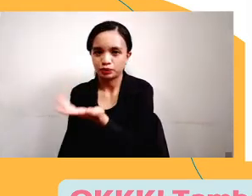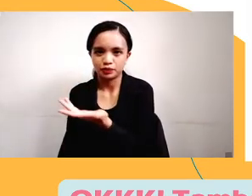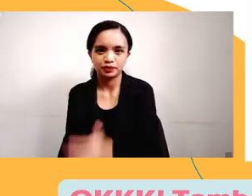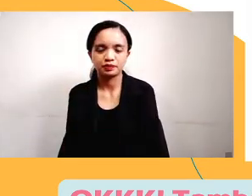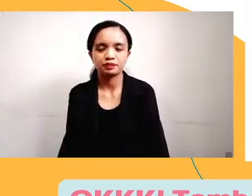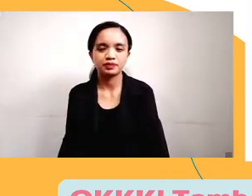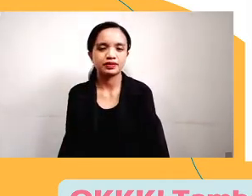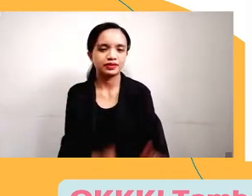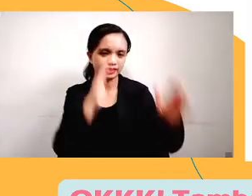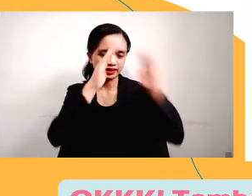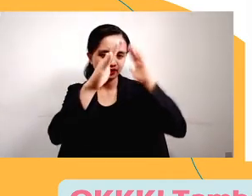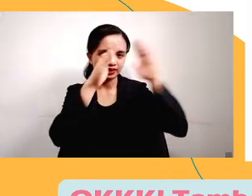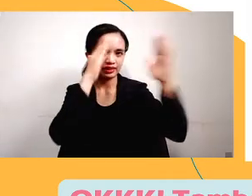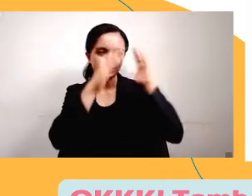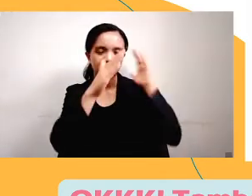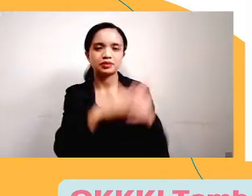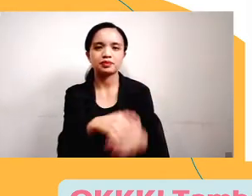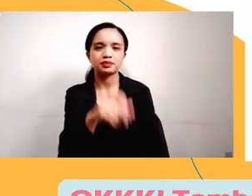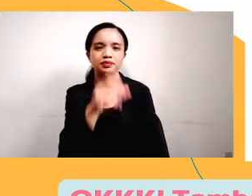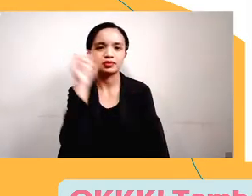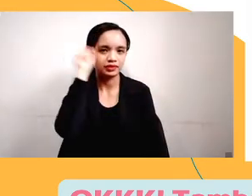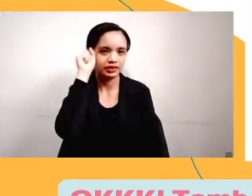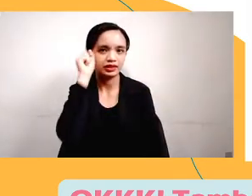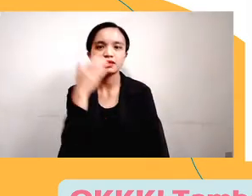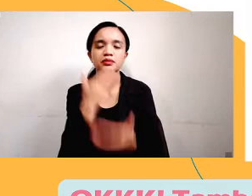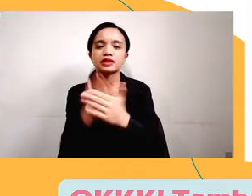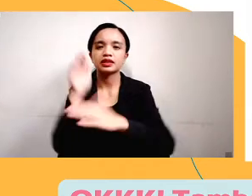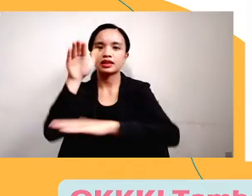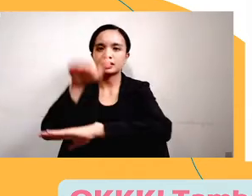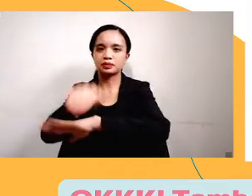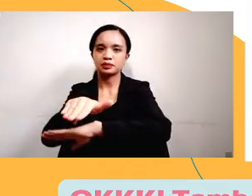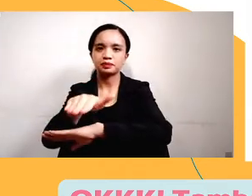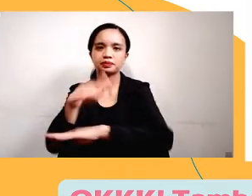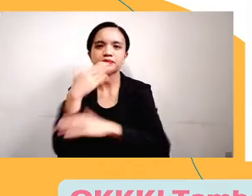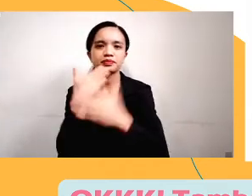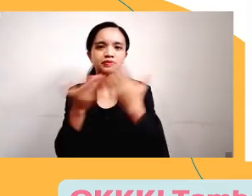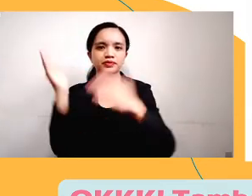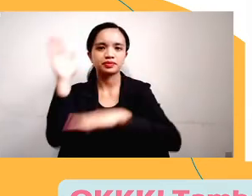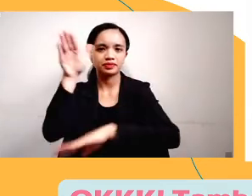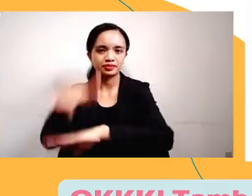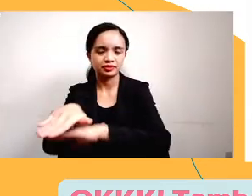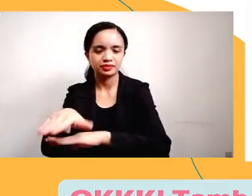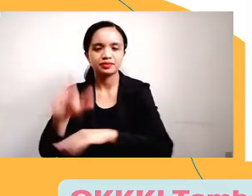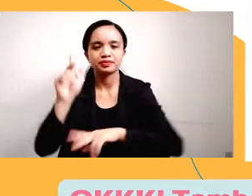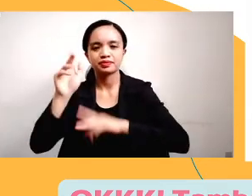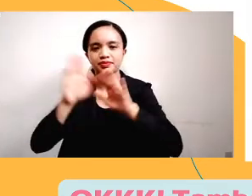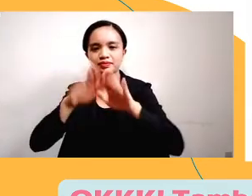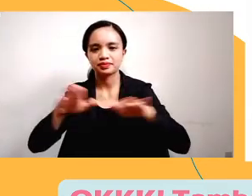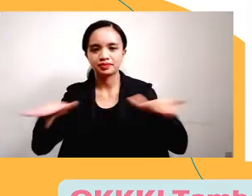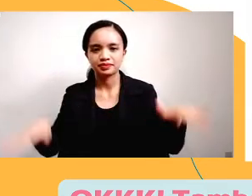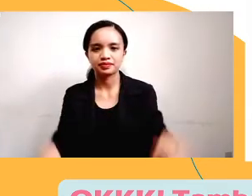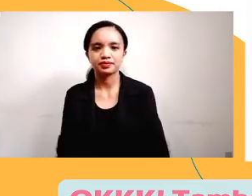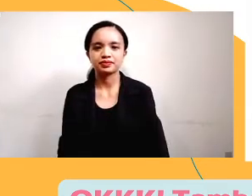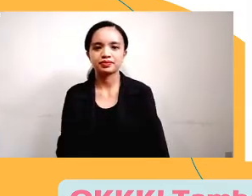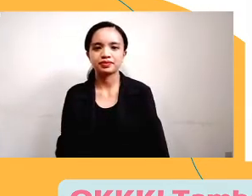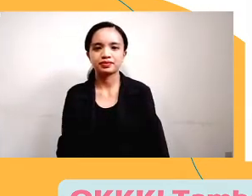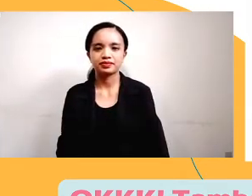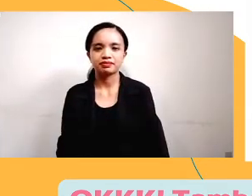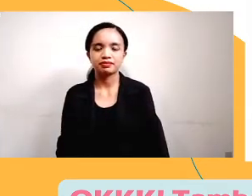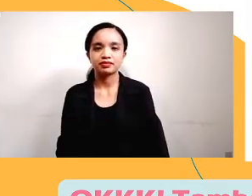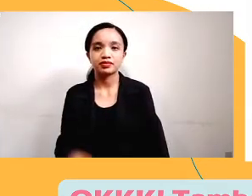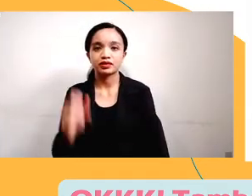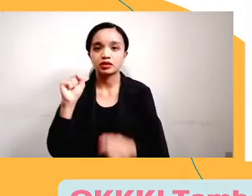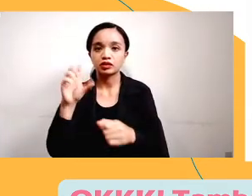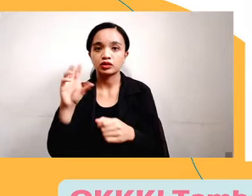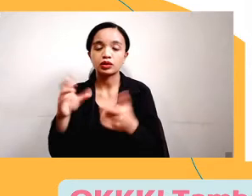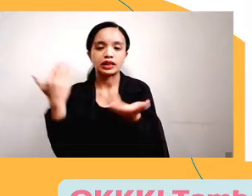Hello, Kuya Sig. Magandang hapon. Magandang hapon, mga bata. So, magsisimula na